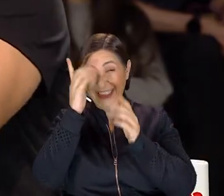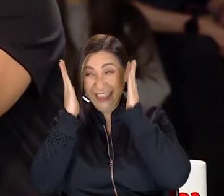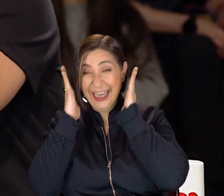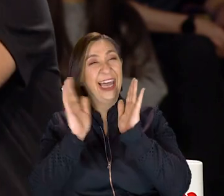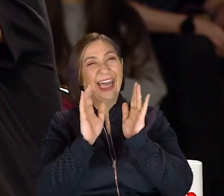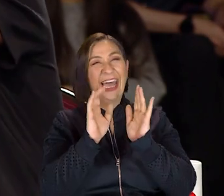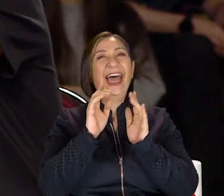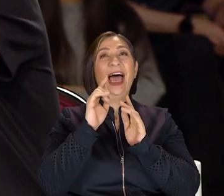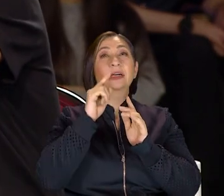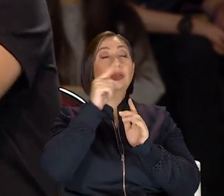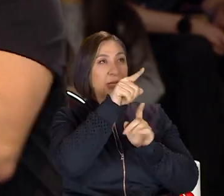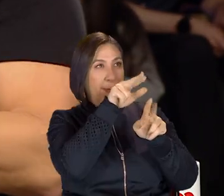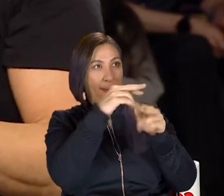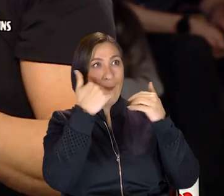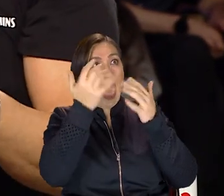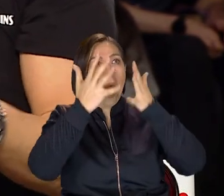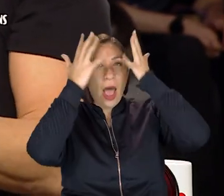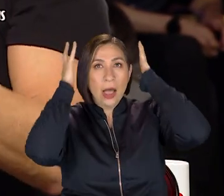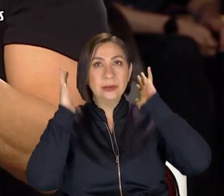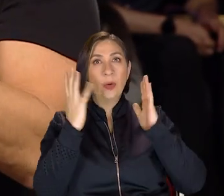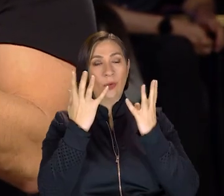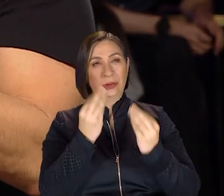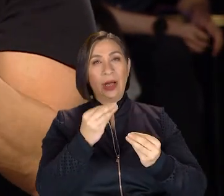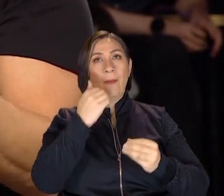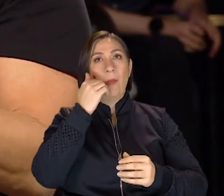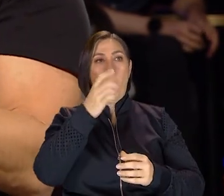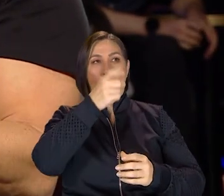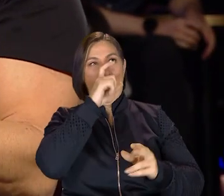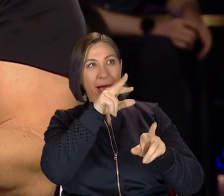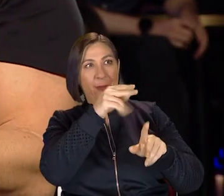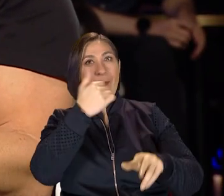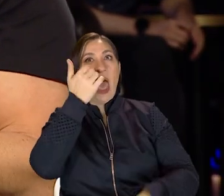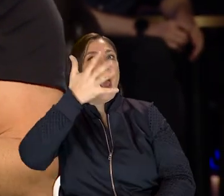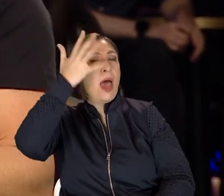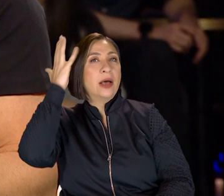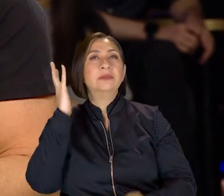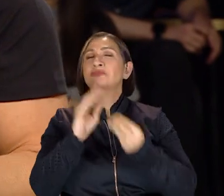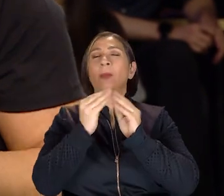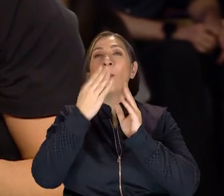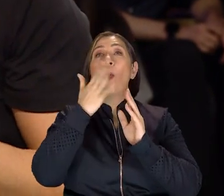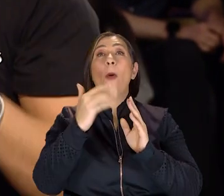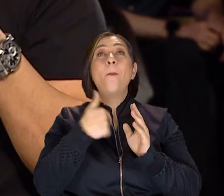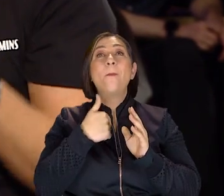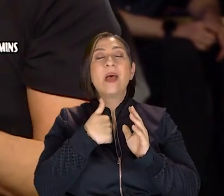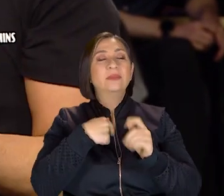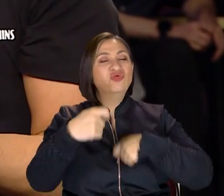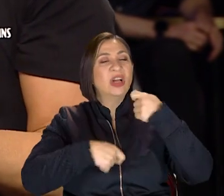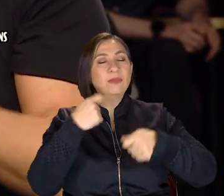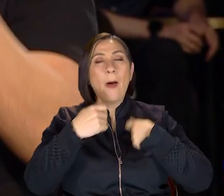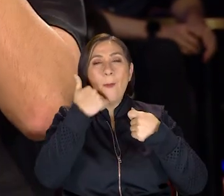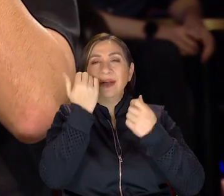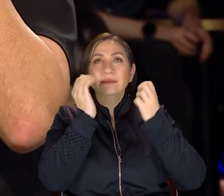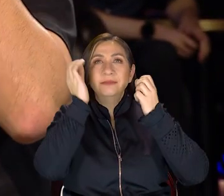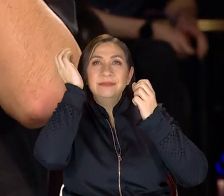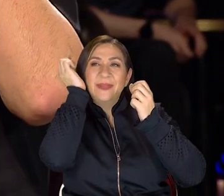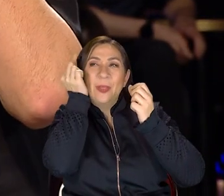Bak şimdi şöyle beyazlasa, hani George Clooney ya da Okan Bayülgen tarzında beyazlasa sıkıntı yok. Ama abuk subuk beyazlıyorlar